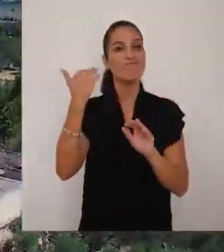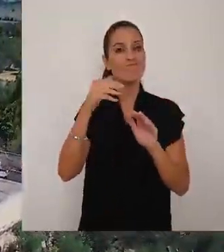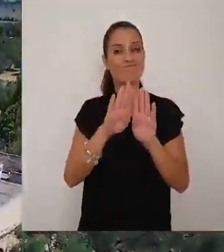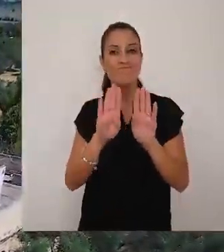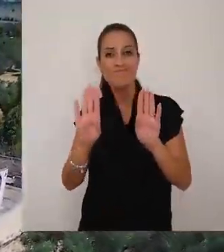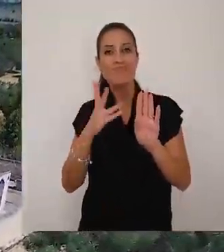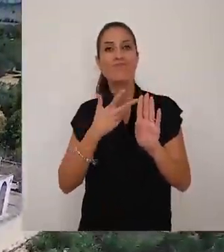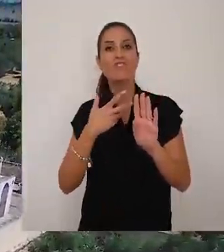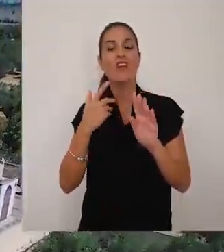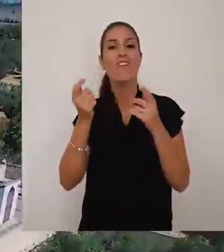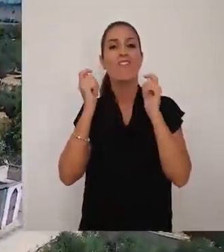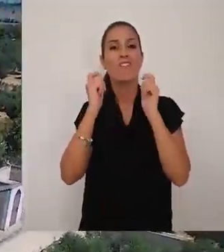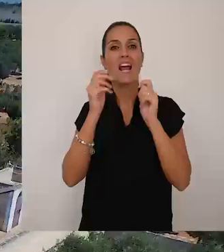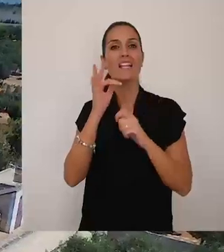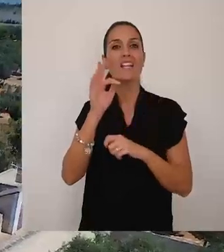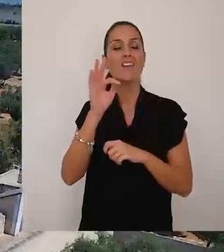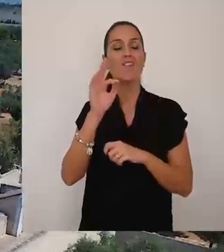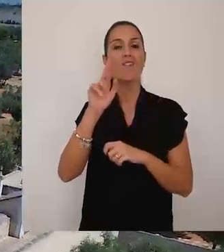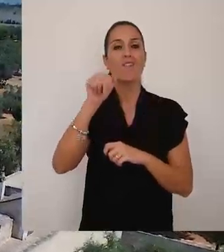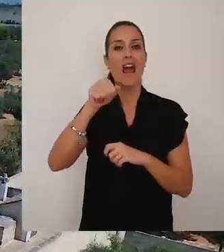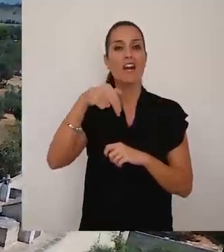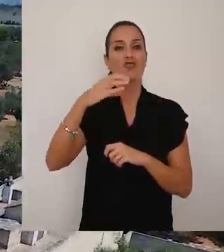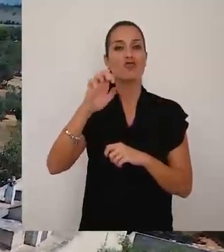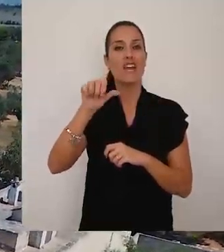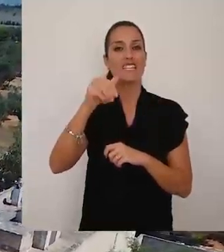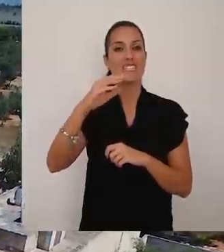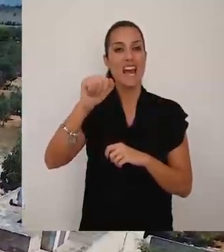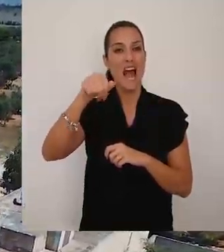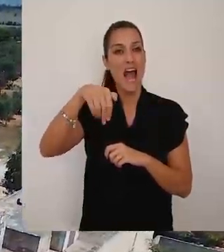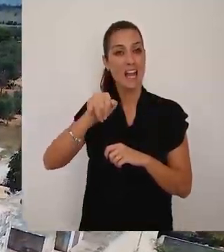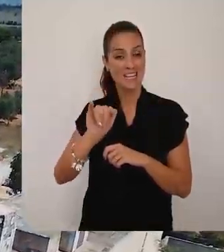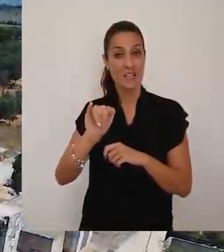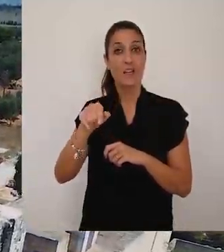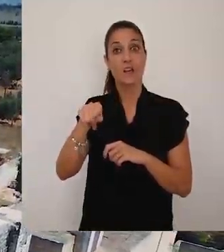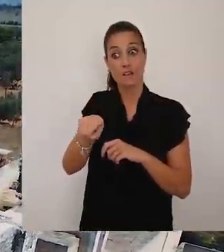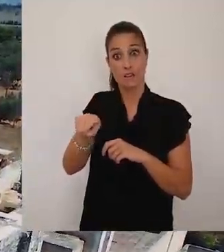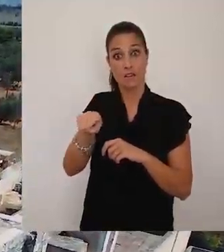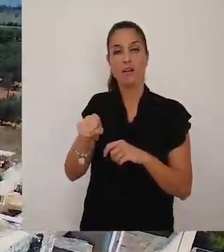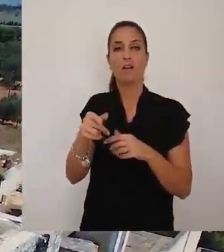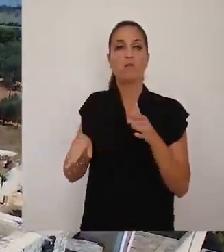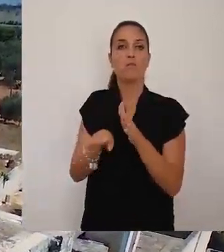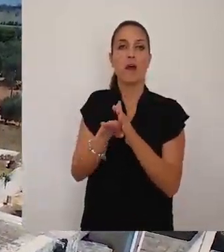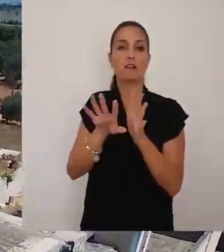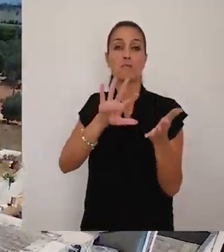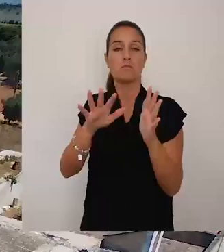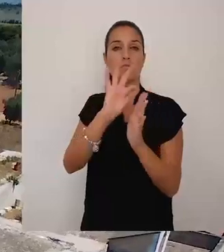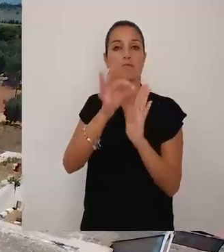ad un piccolo convento dei frati francescani, comunità religiosa che ha operato a Sternatia a partire dal Cinquecento.